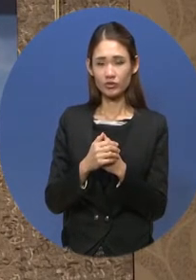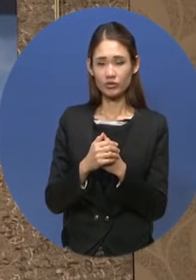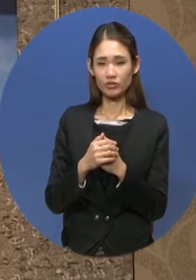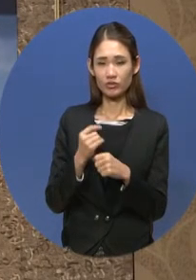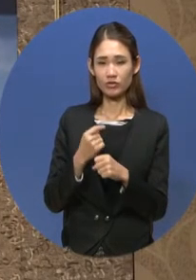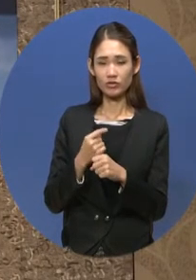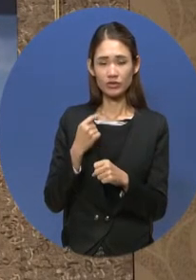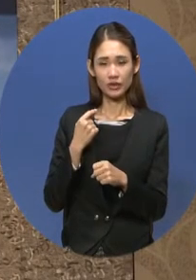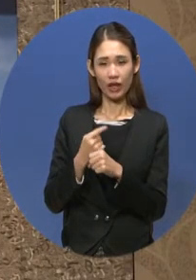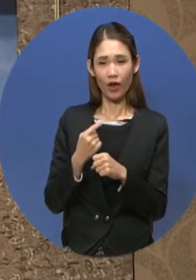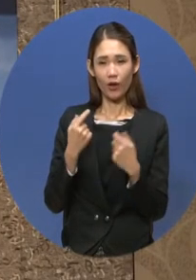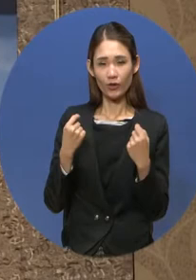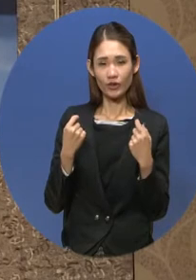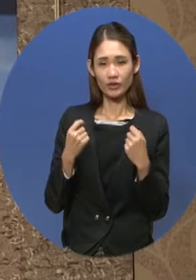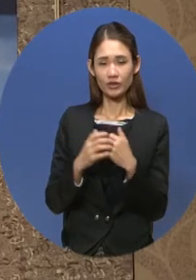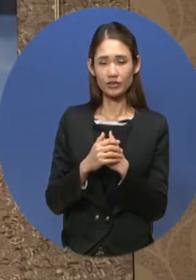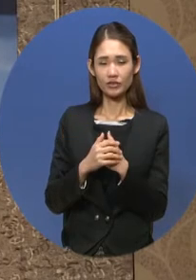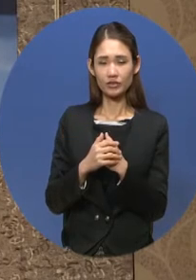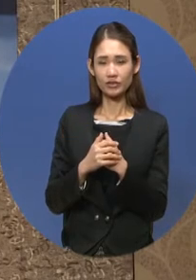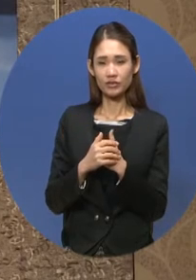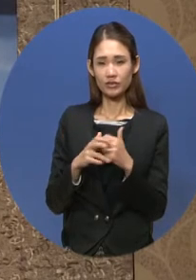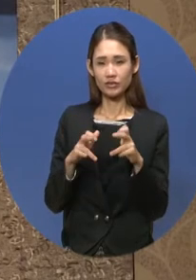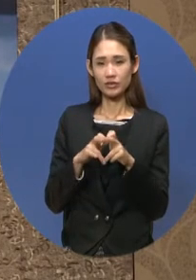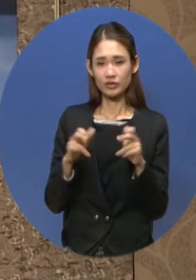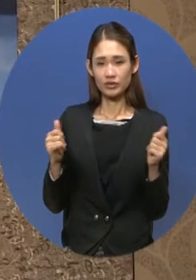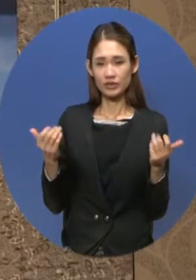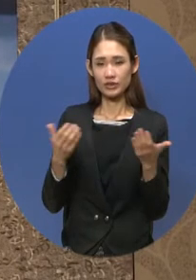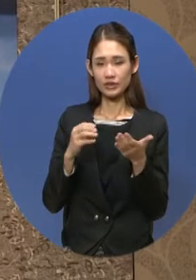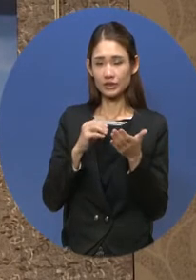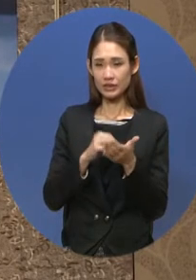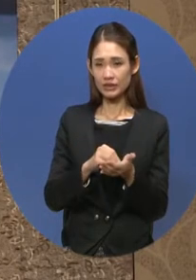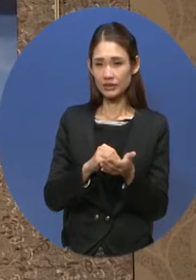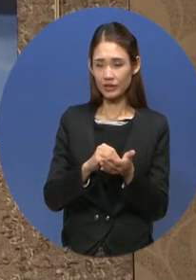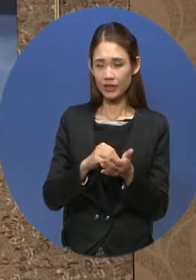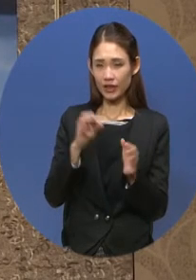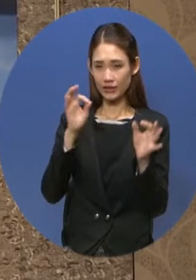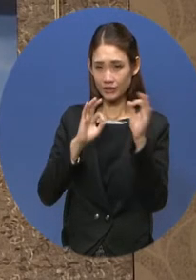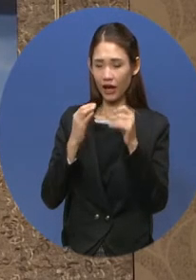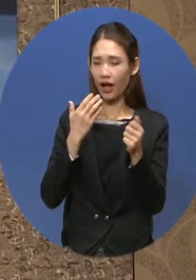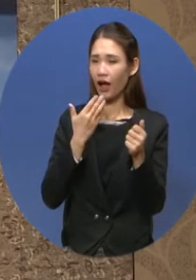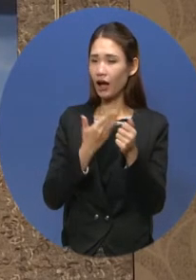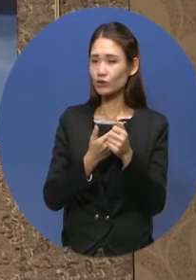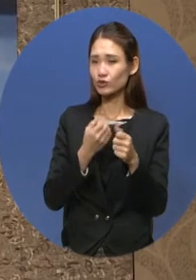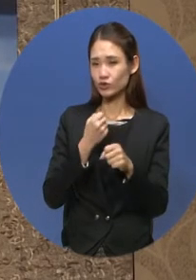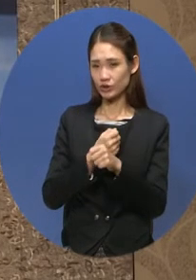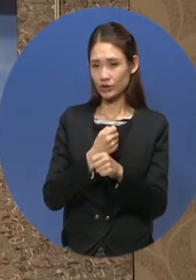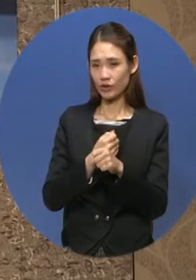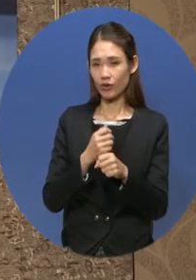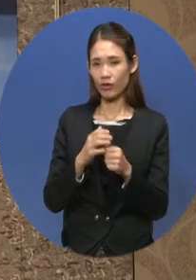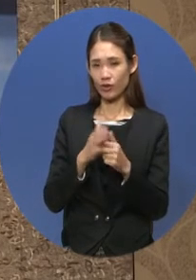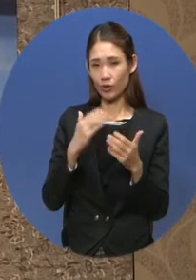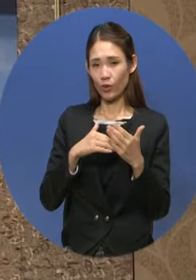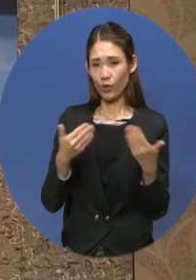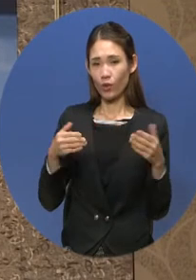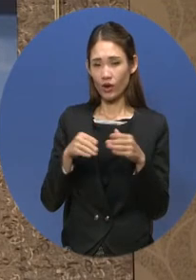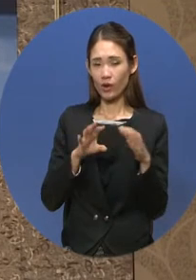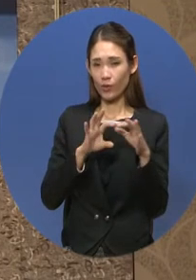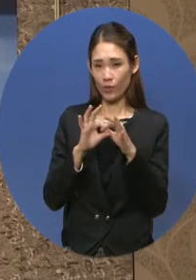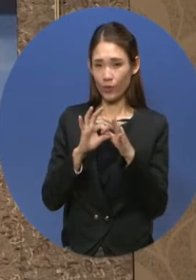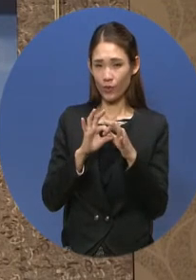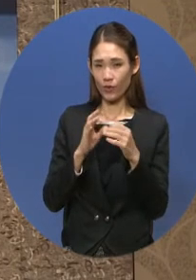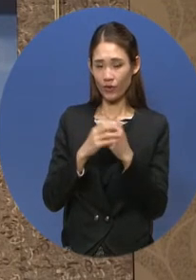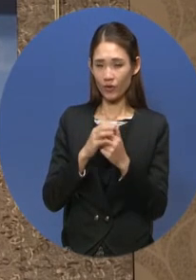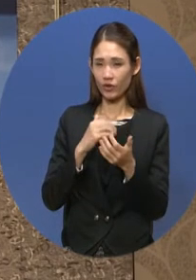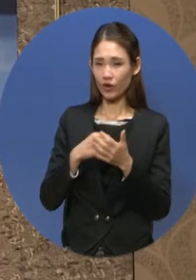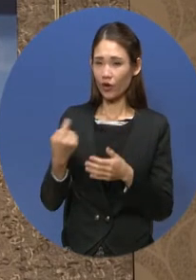네. 장애인들에게 이제 작년 같은 경우는 일자리 찾아주기를 했어요. 그래서 공공기관과 연계해서 네.